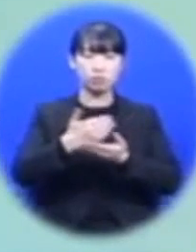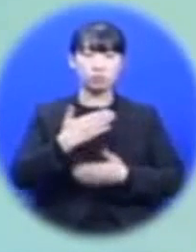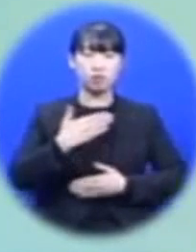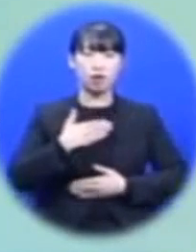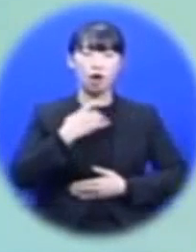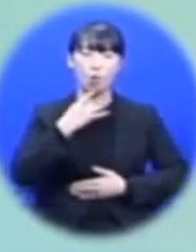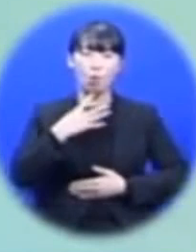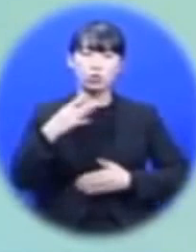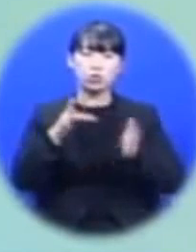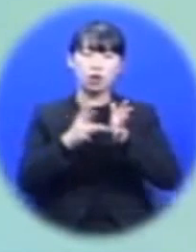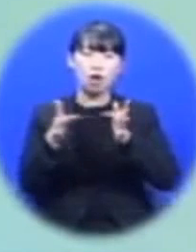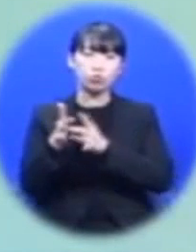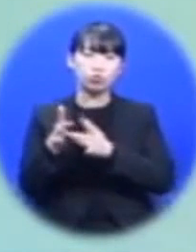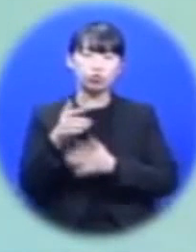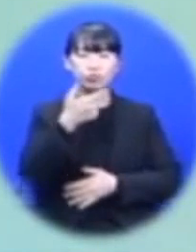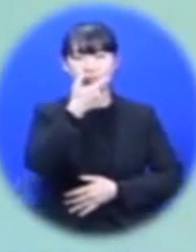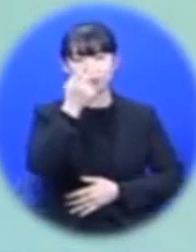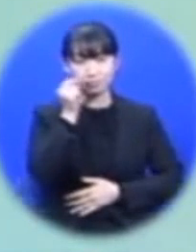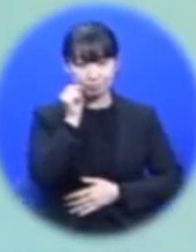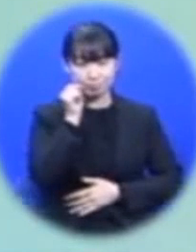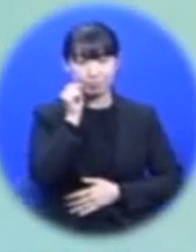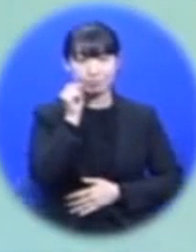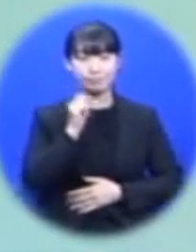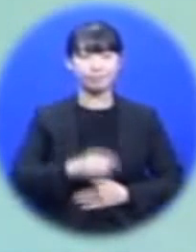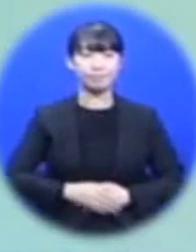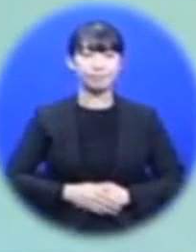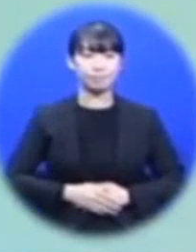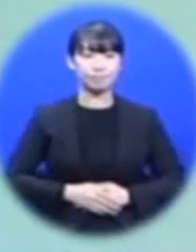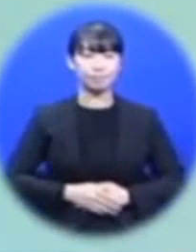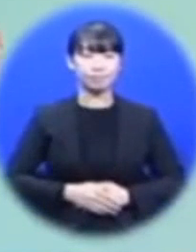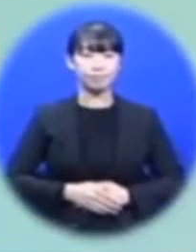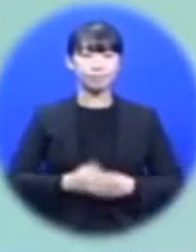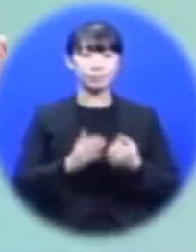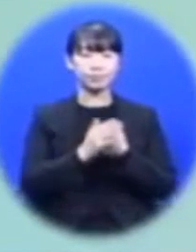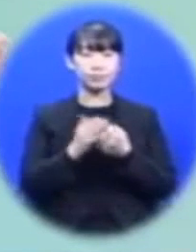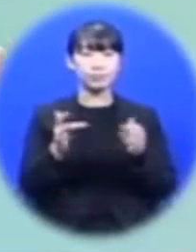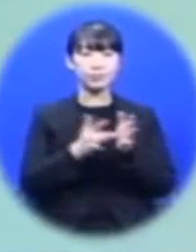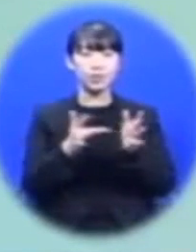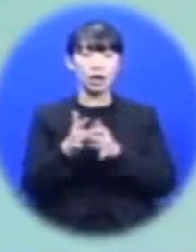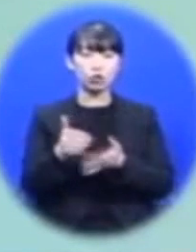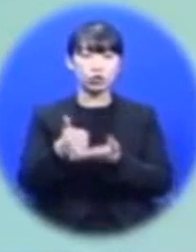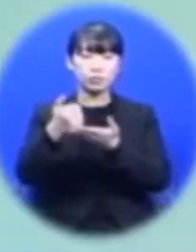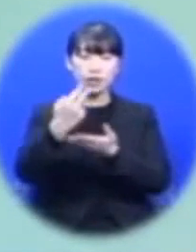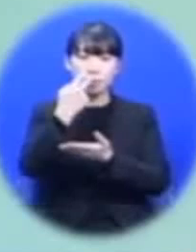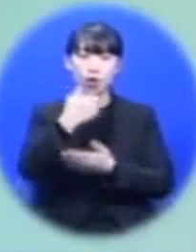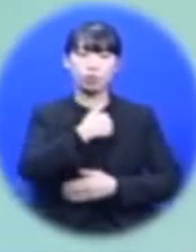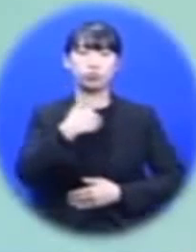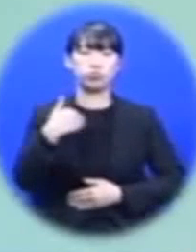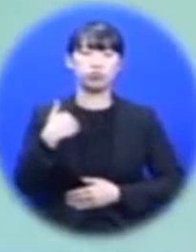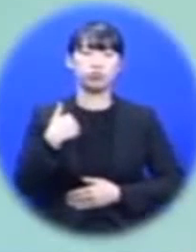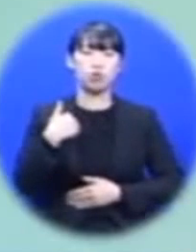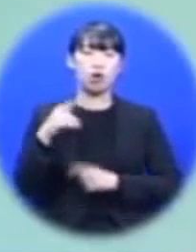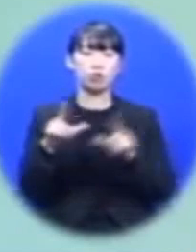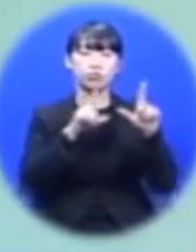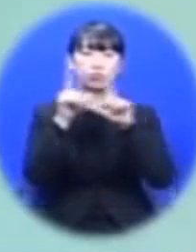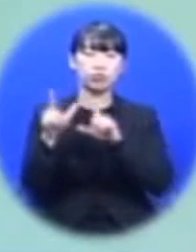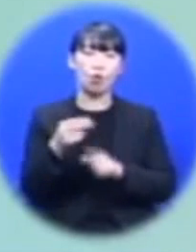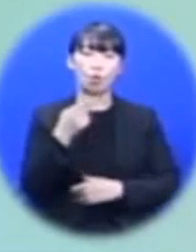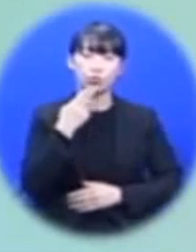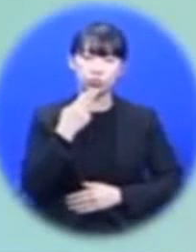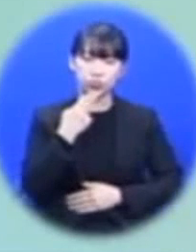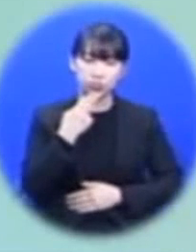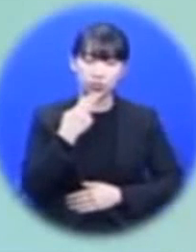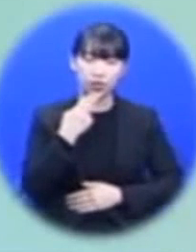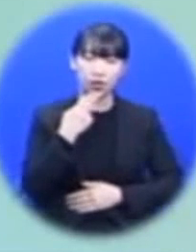예수님이 아니었습니다 그래서 예수님의 생명의 풍성함을 내가 누리지 못하고 있습니다